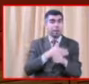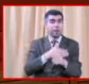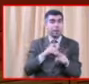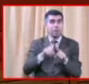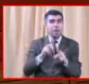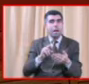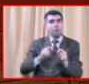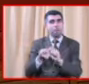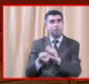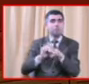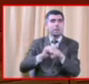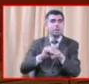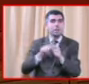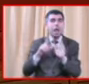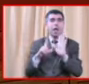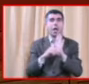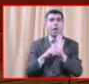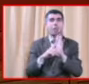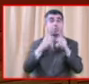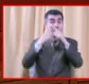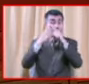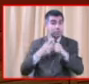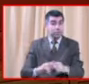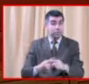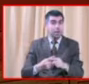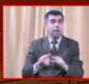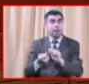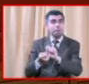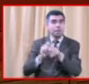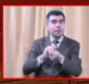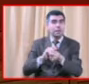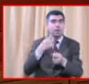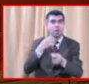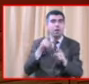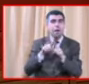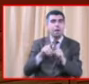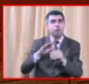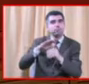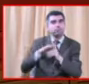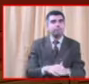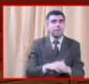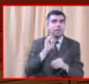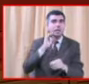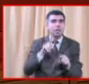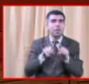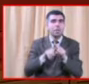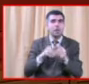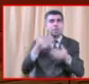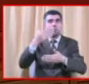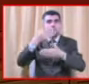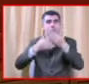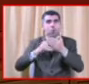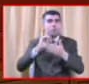تغيرت الامور، وفي القانون المالي الاخير دوزنا تعديل اللي كيحذف هذه الامكانيه، وبالتالي حتى